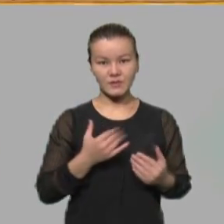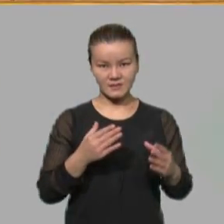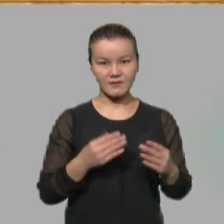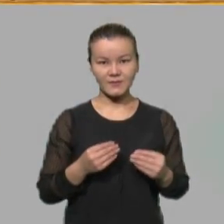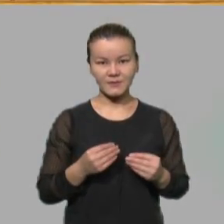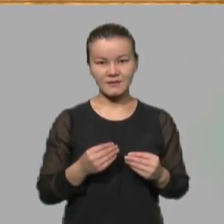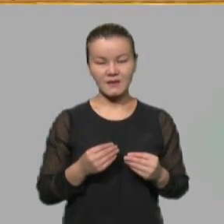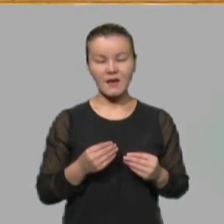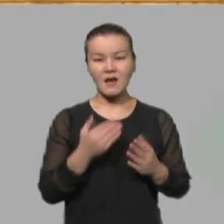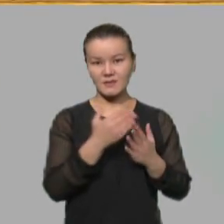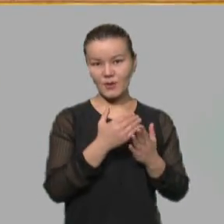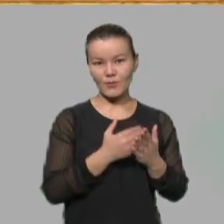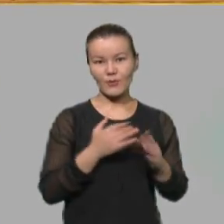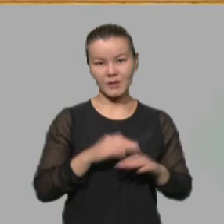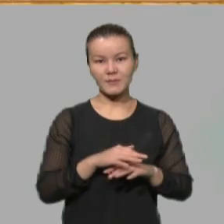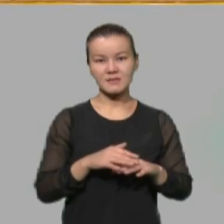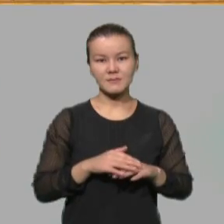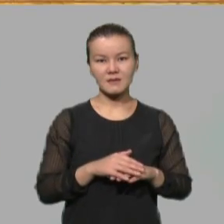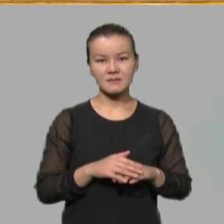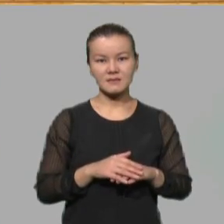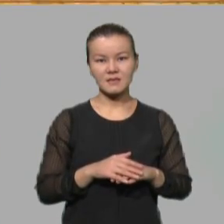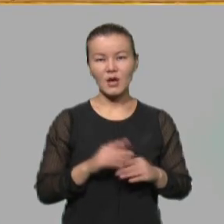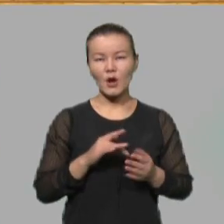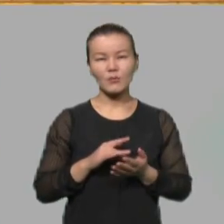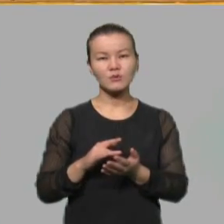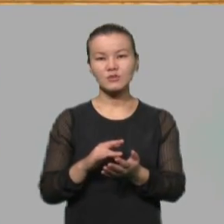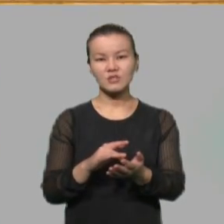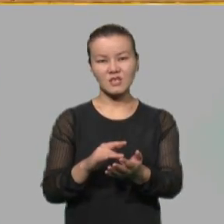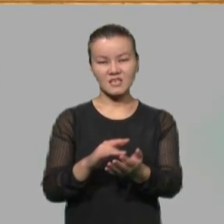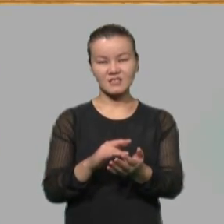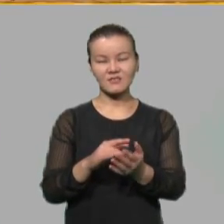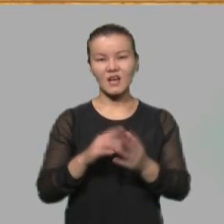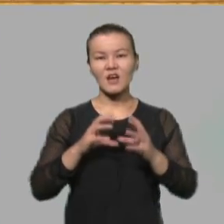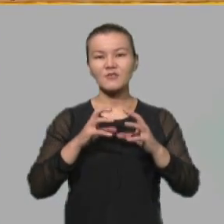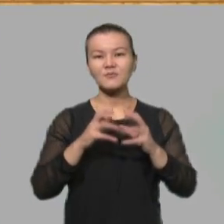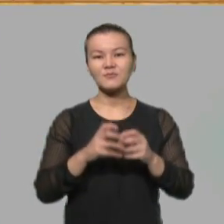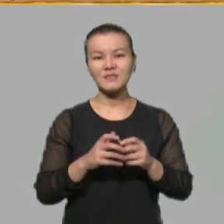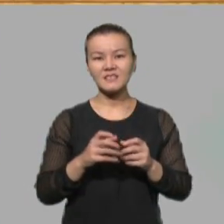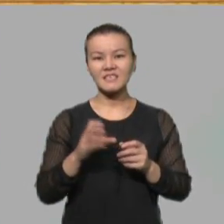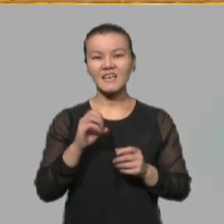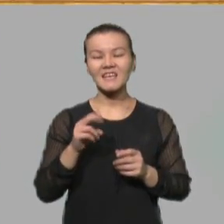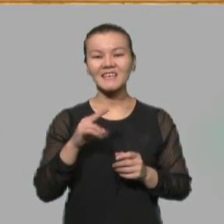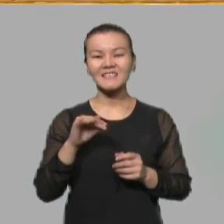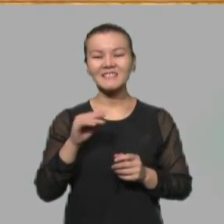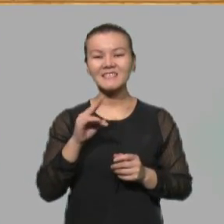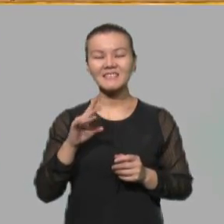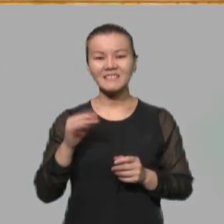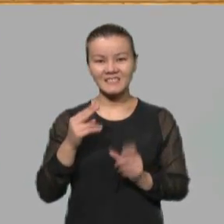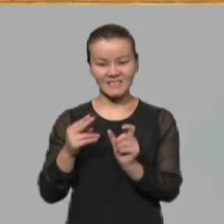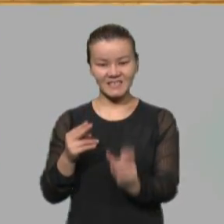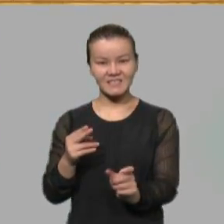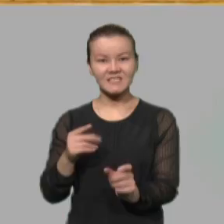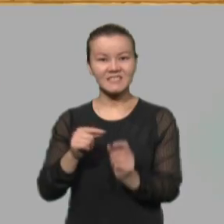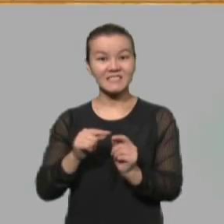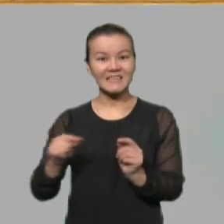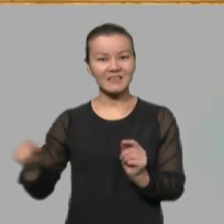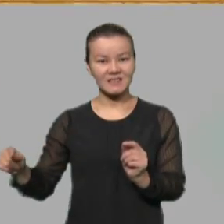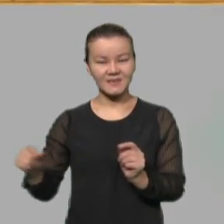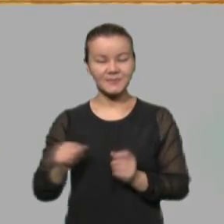Сегодня у нас с вами на уроке математики путешествие в мир единиц